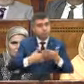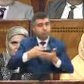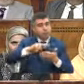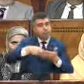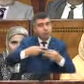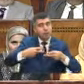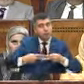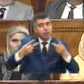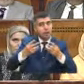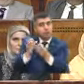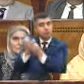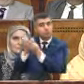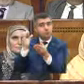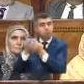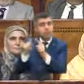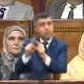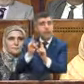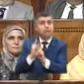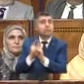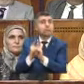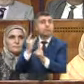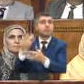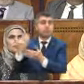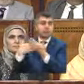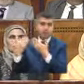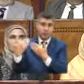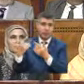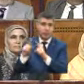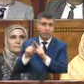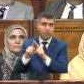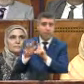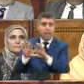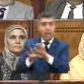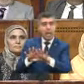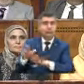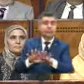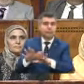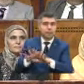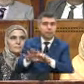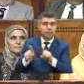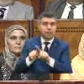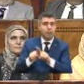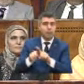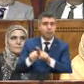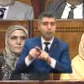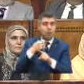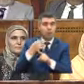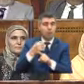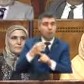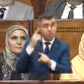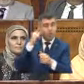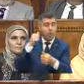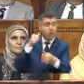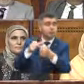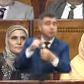النقل المدرسي اسطول متهالك، والحادثه ديال تنغير كما ذكروا الاخوان ليست عنا ببعيد. ولهذا خصنا واحد